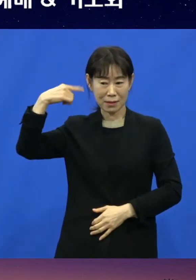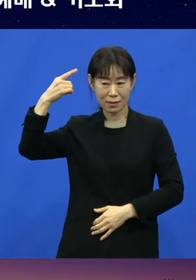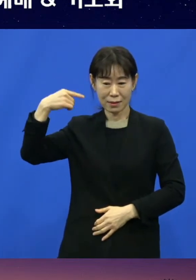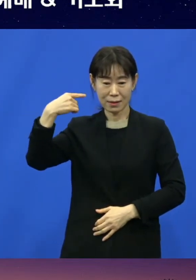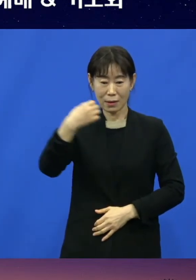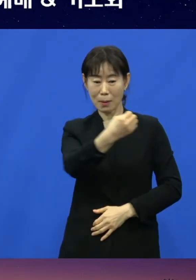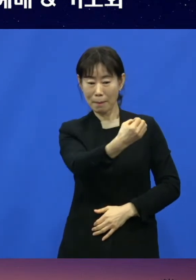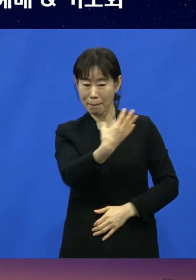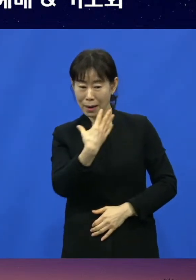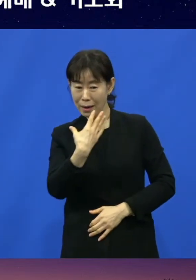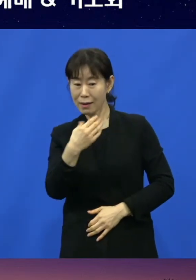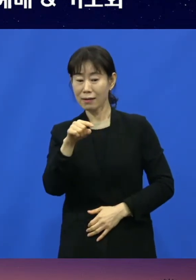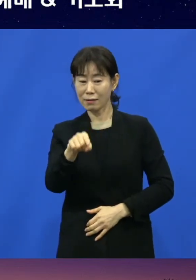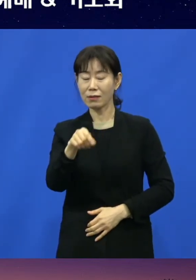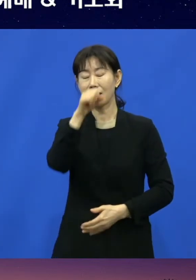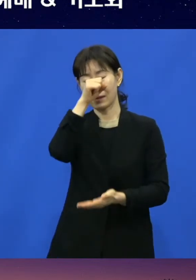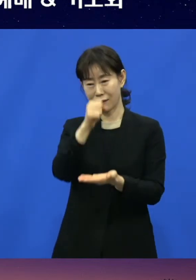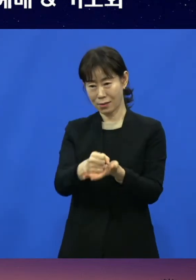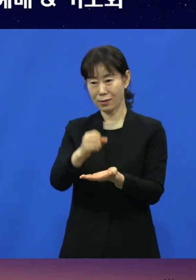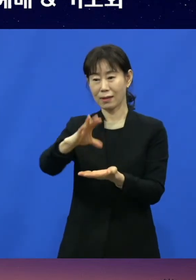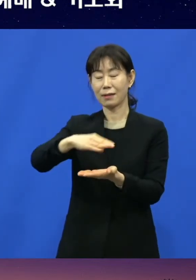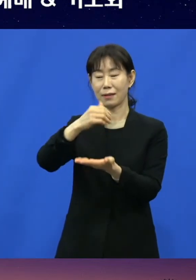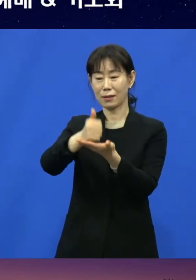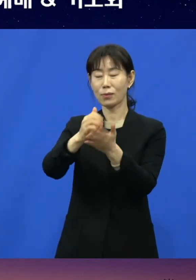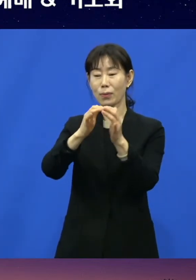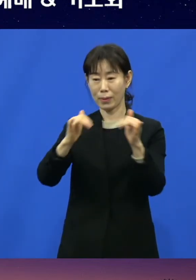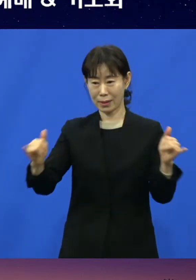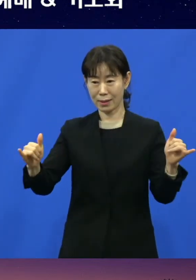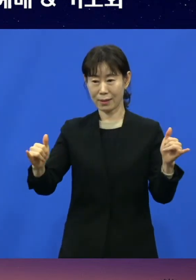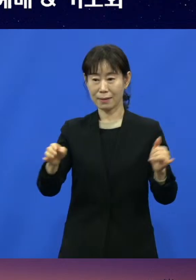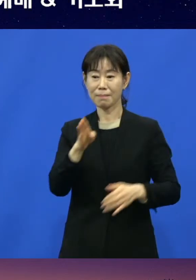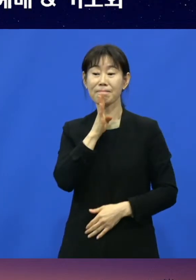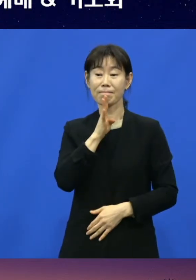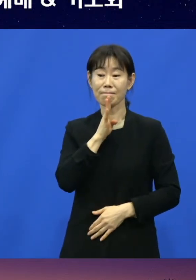그 얘기를 들어본 사람이 정상적인 그리스도인이에요.